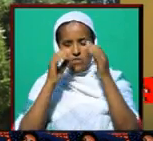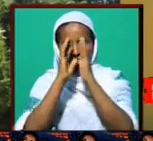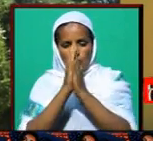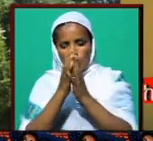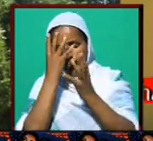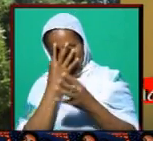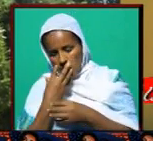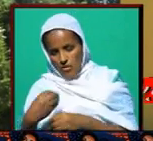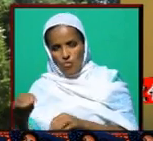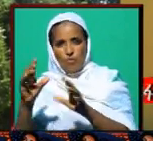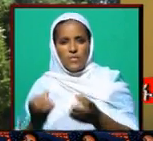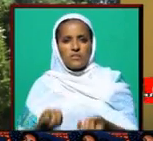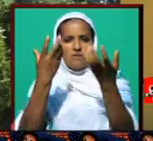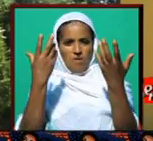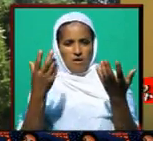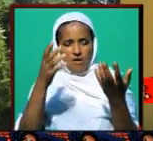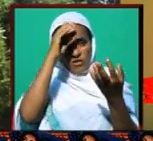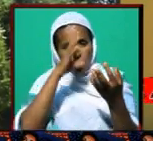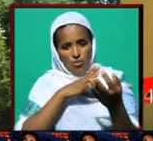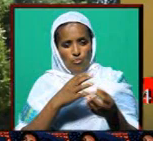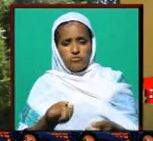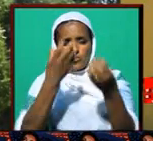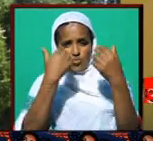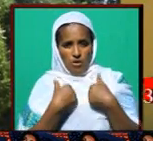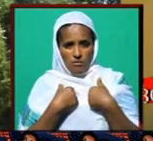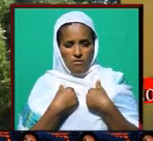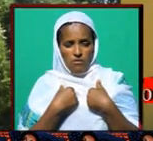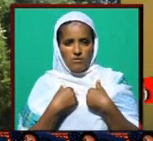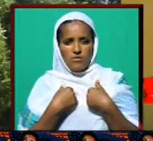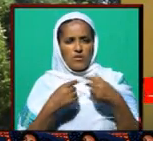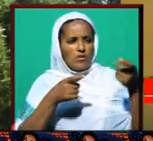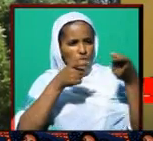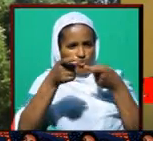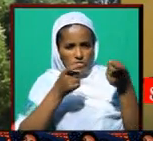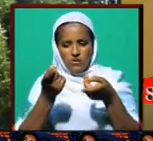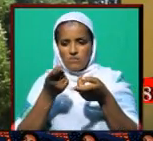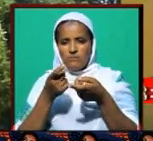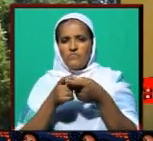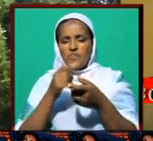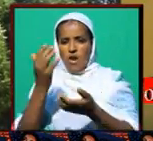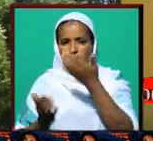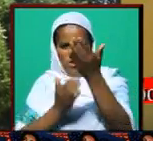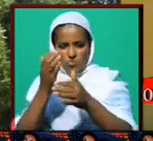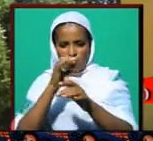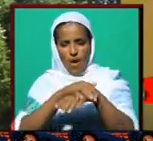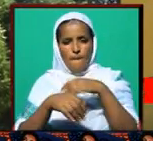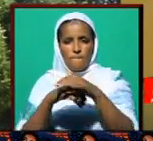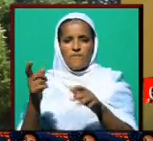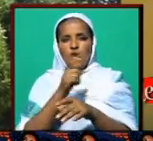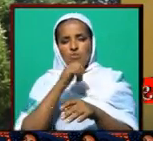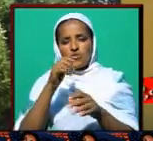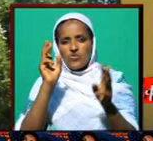እያስቸገረ ነው። ሰው ከበዛ ዘንድ ከሚጸልየው የሚተኛው ይበዛል። ሰው ከበዛ ዘንድ